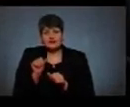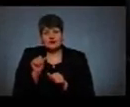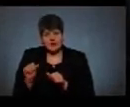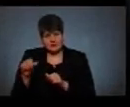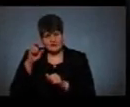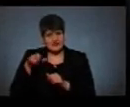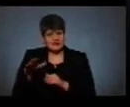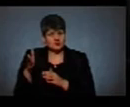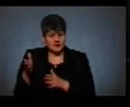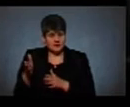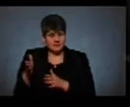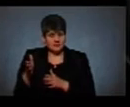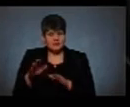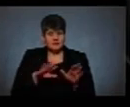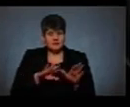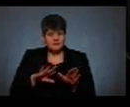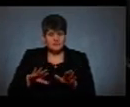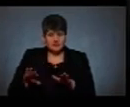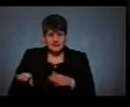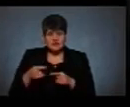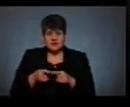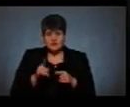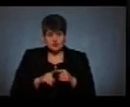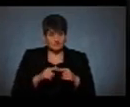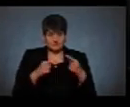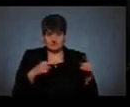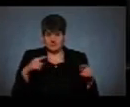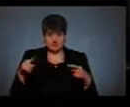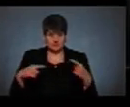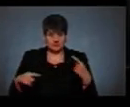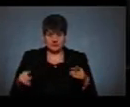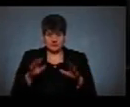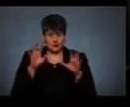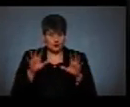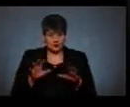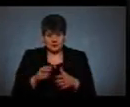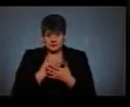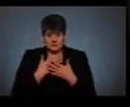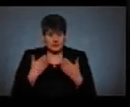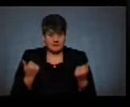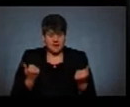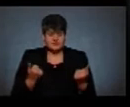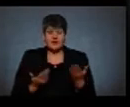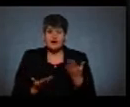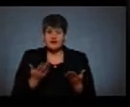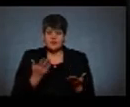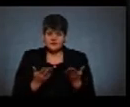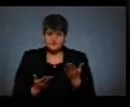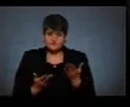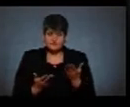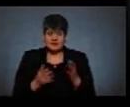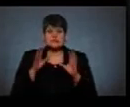вже в пострадянських республіках жодній конституції такого пункту радянської конституції нема. Але разом з тим,